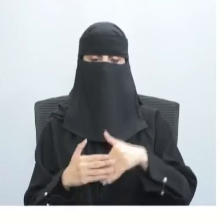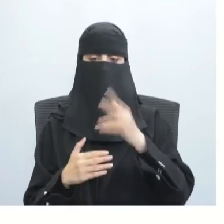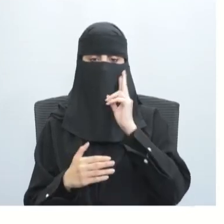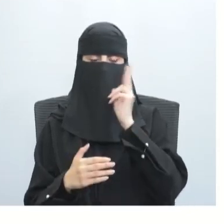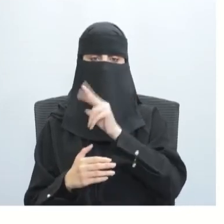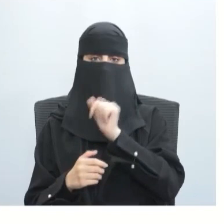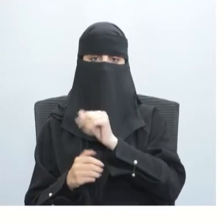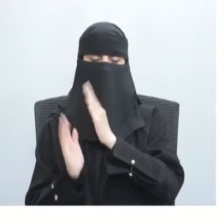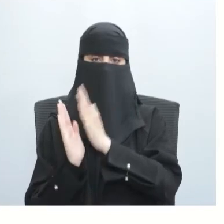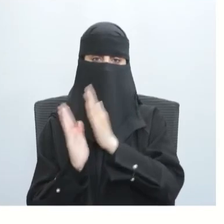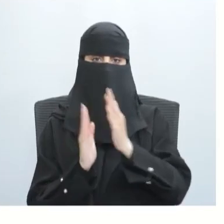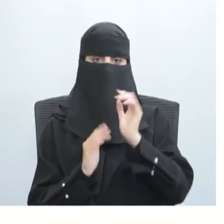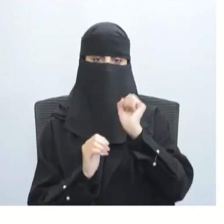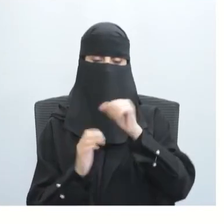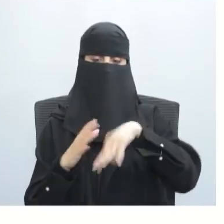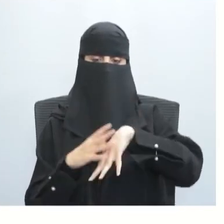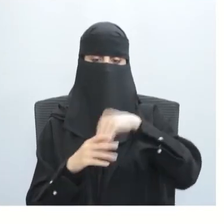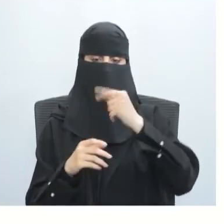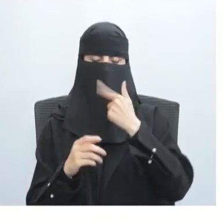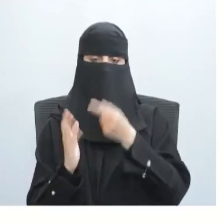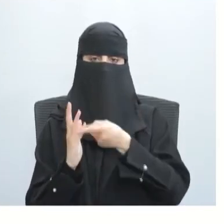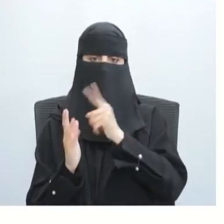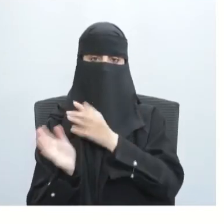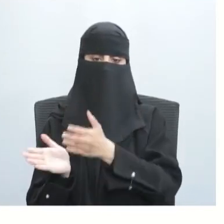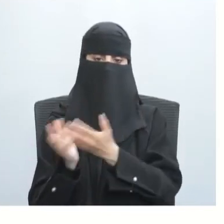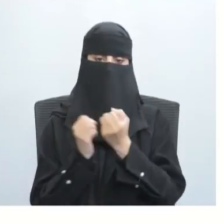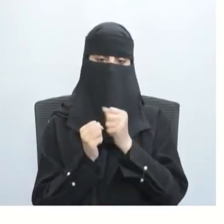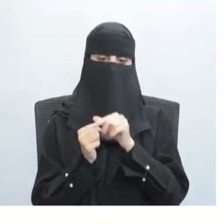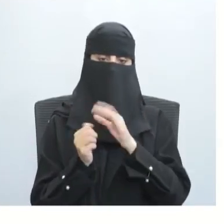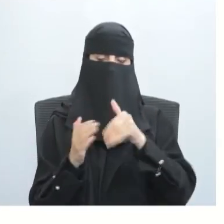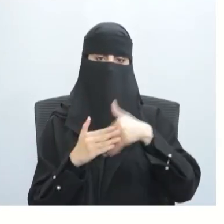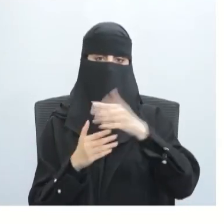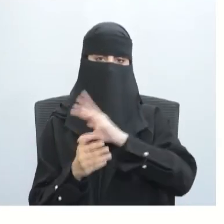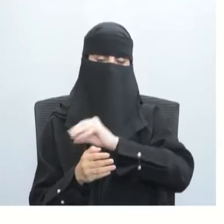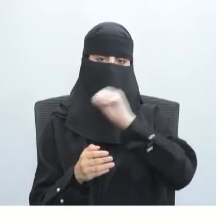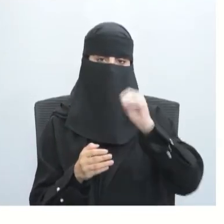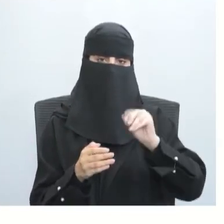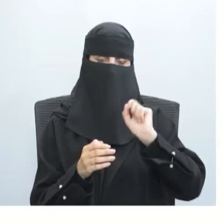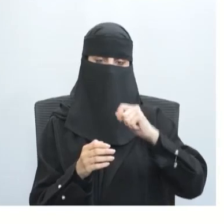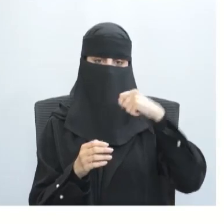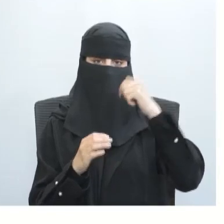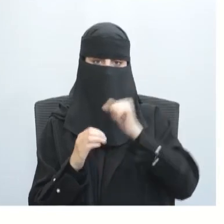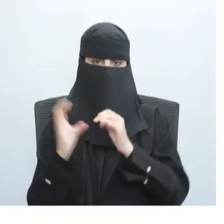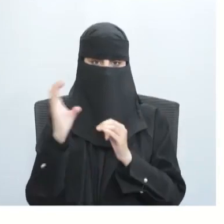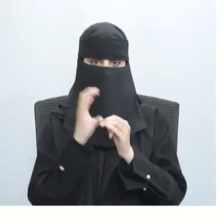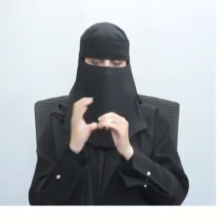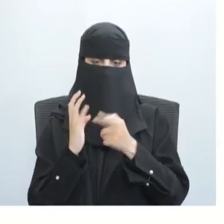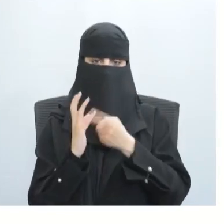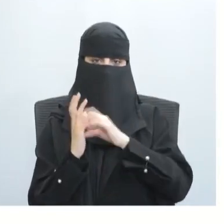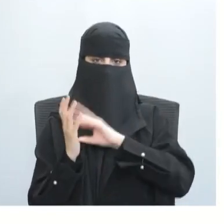استيراد الملفات الى المشروع بعد نقل الملفات من الكاميرا الخاصه بك الى جهاز